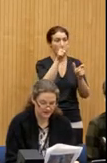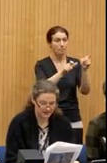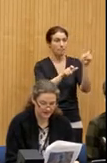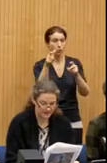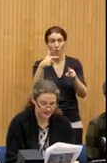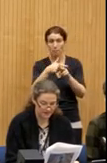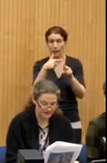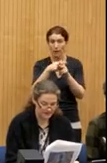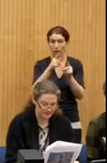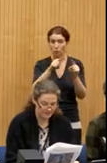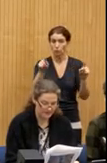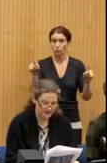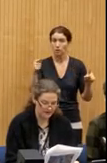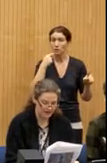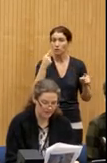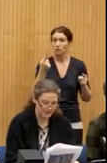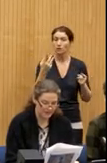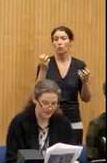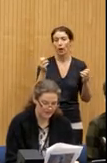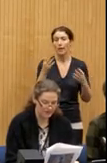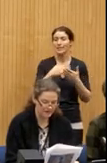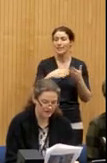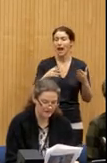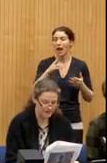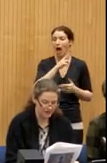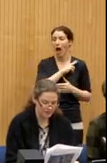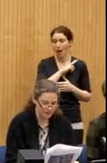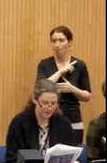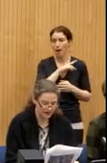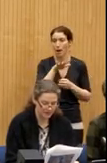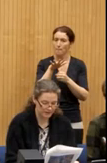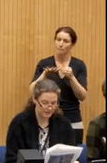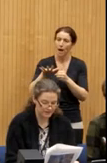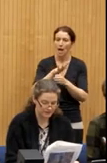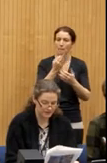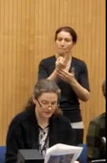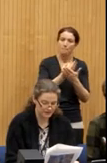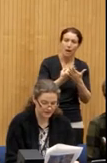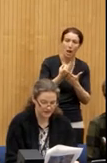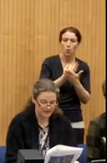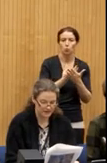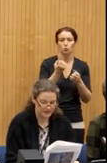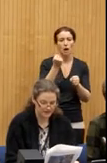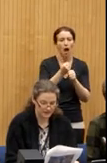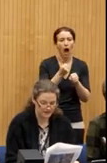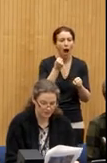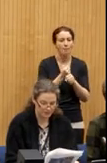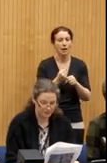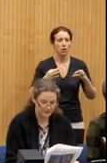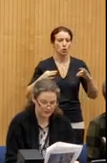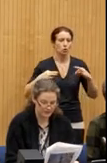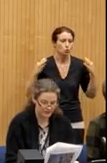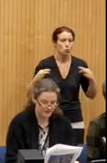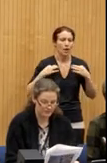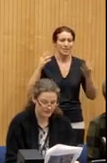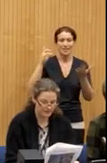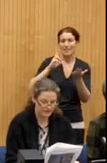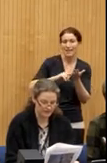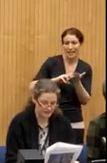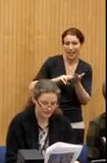Vertretungen zeigten, was ihnen für Teilhabe in den Bereichen Bildung, Arbeit, Gesundheit, Digitalisierung und